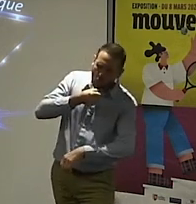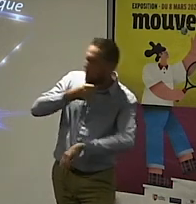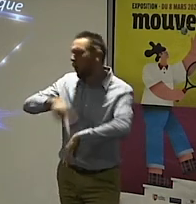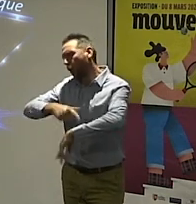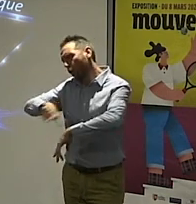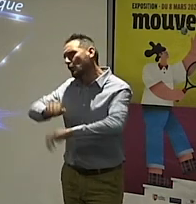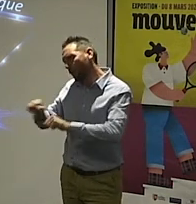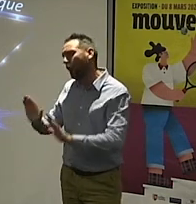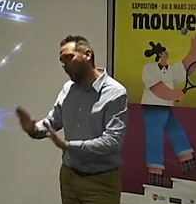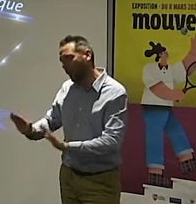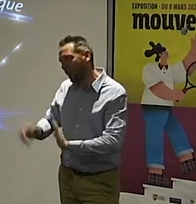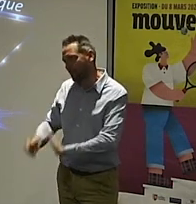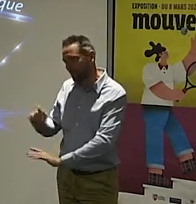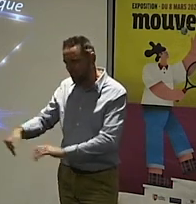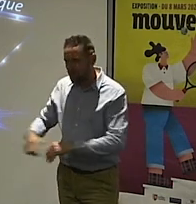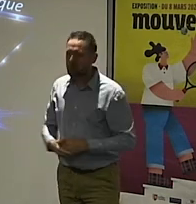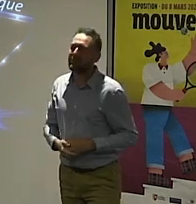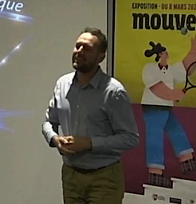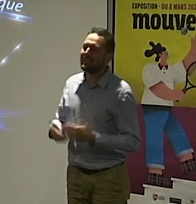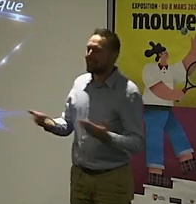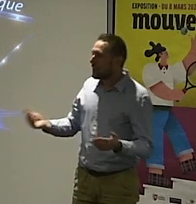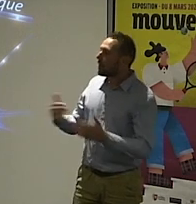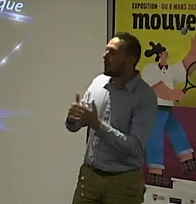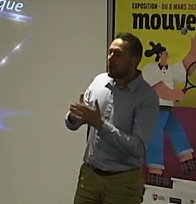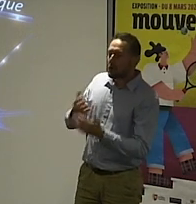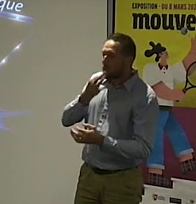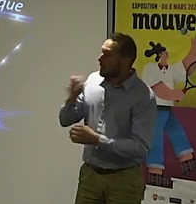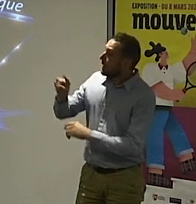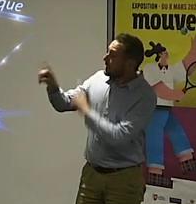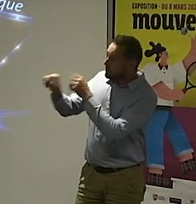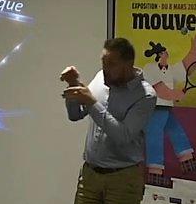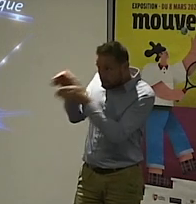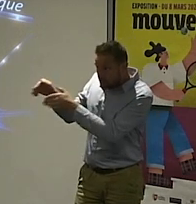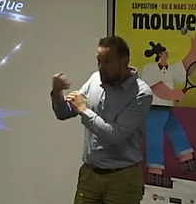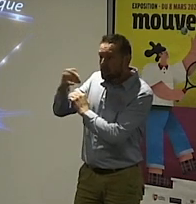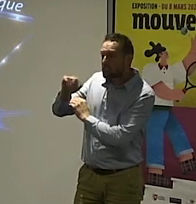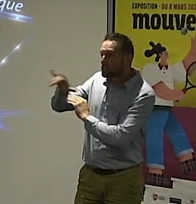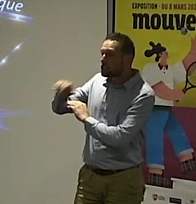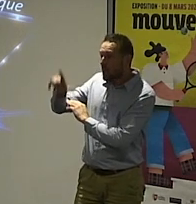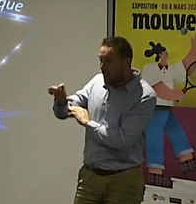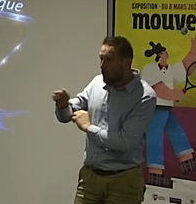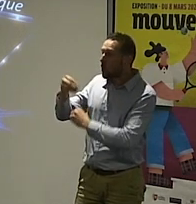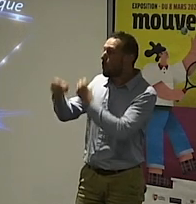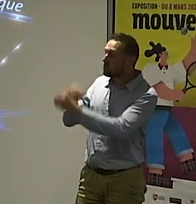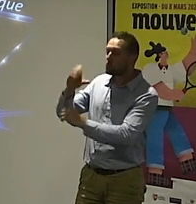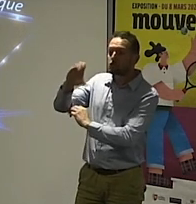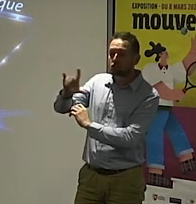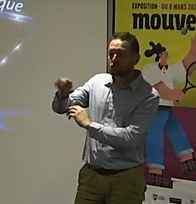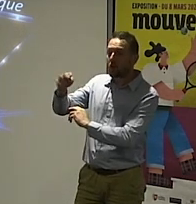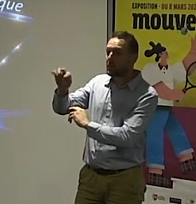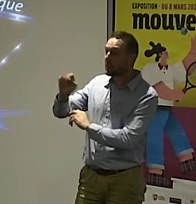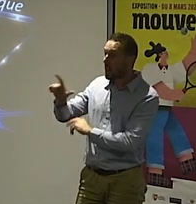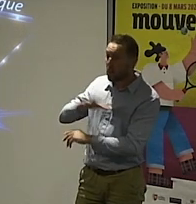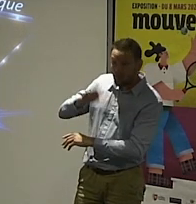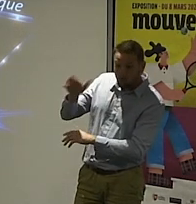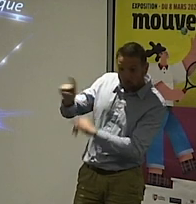seule. Est-ce qu'il y avait d'autres questions, que ce soit pour Michel ou pour Chantal? Ou pas, c'est pas grave,